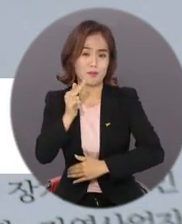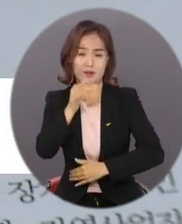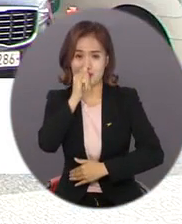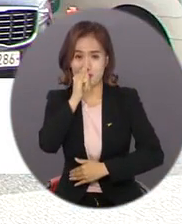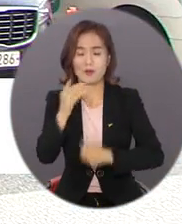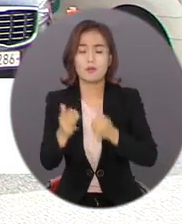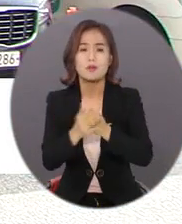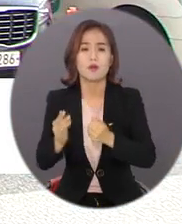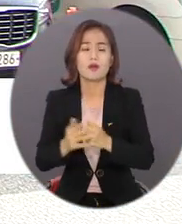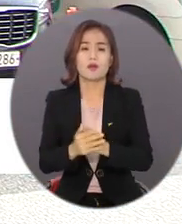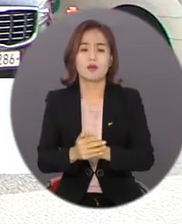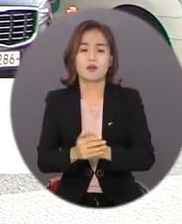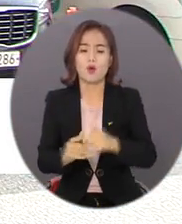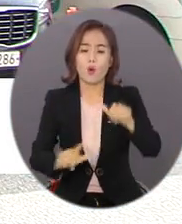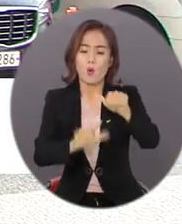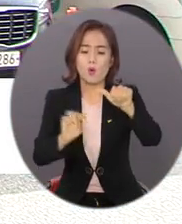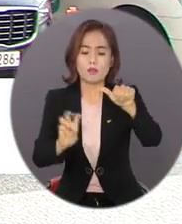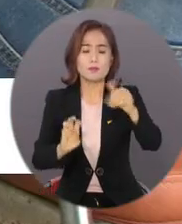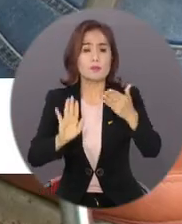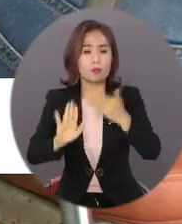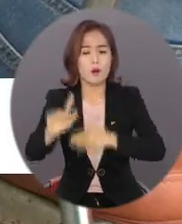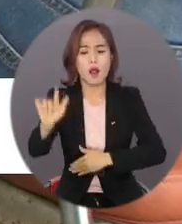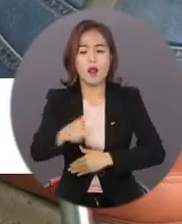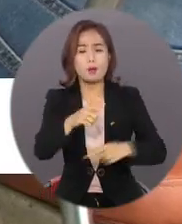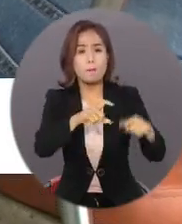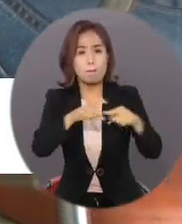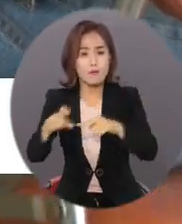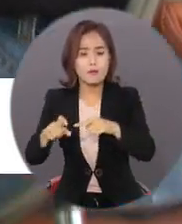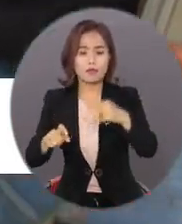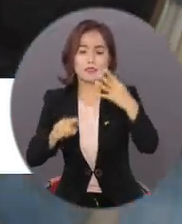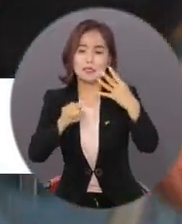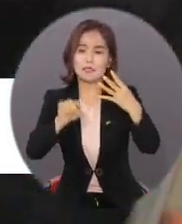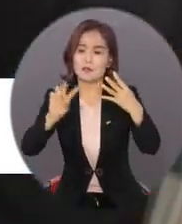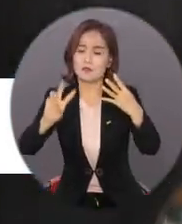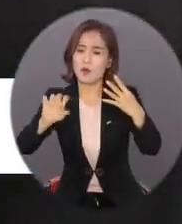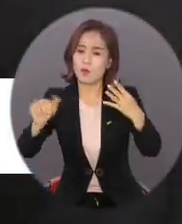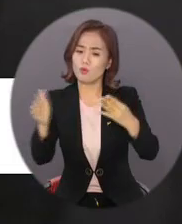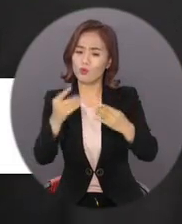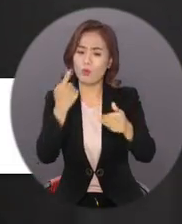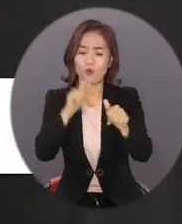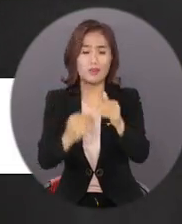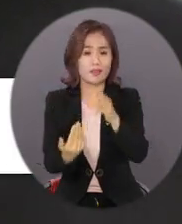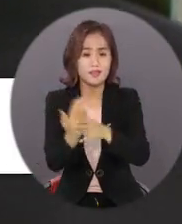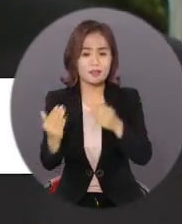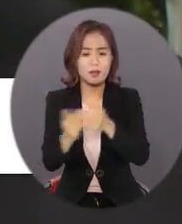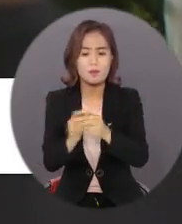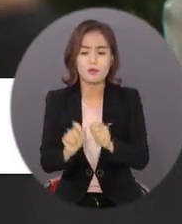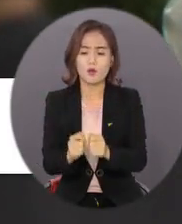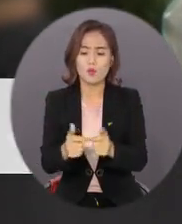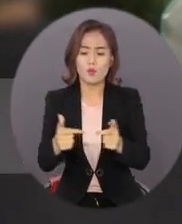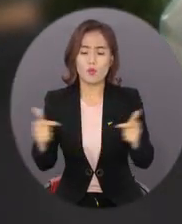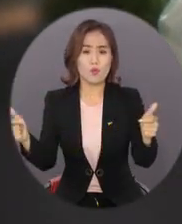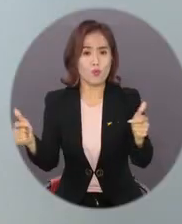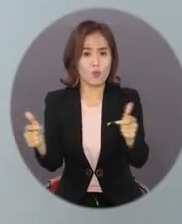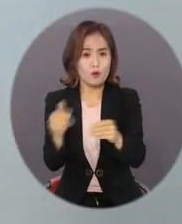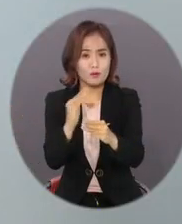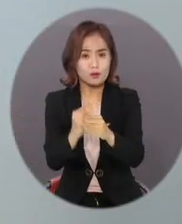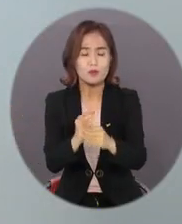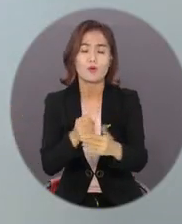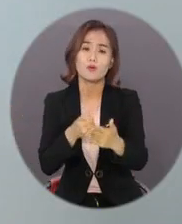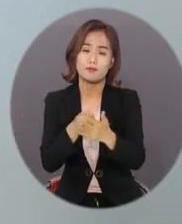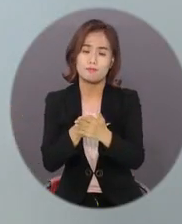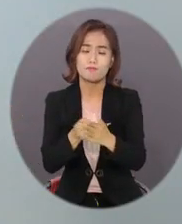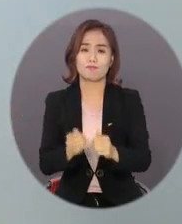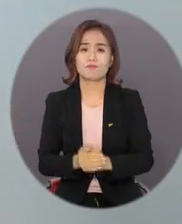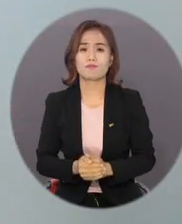있고, 지난달 30일 이후 하루 평균 4.35명의 확진자가 발생해 확산세가 주춤하고 있다고 판단